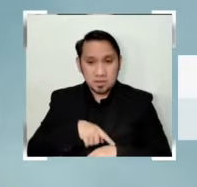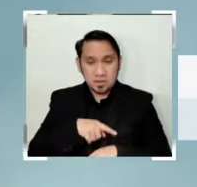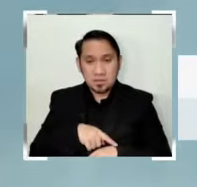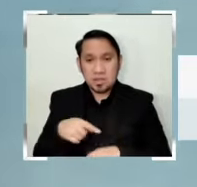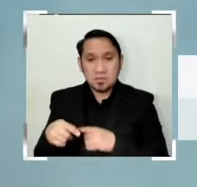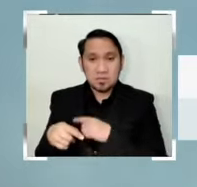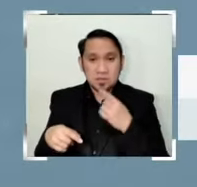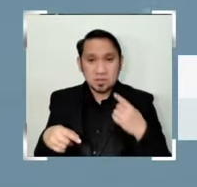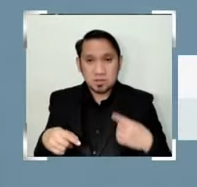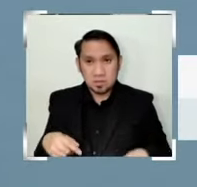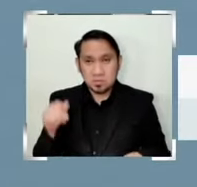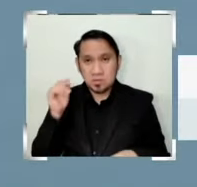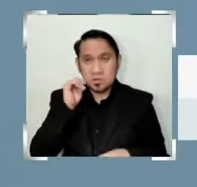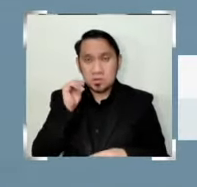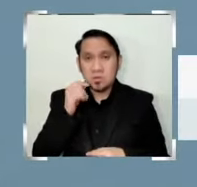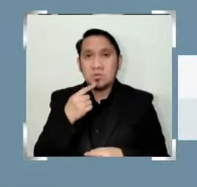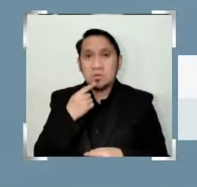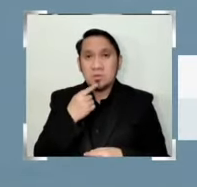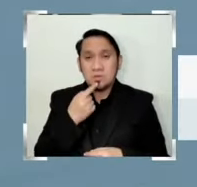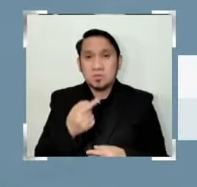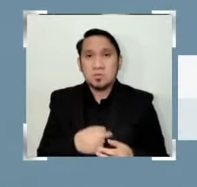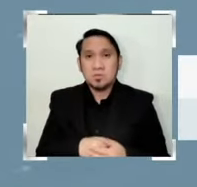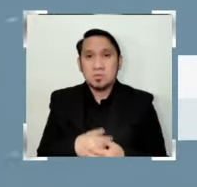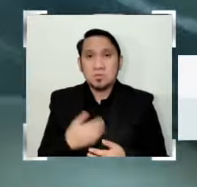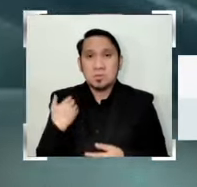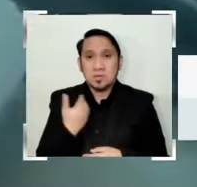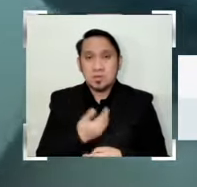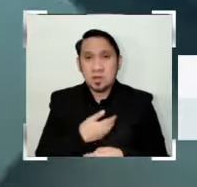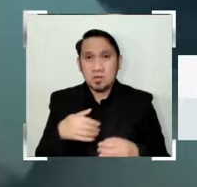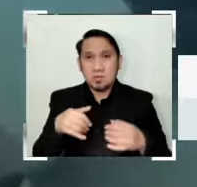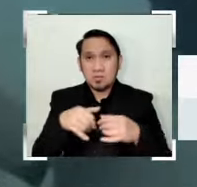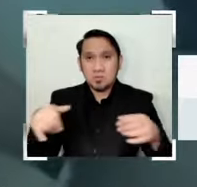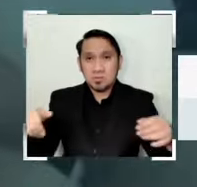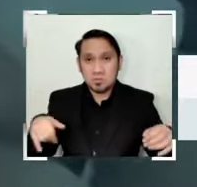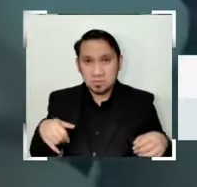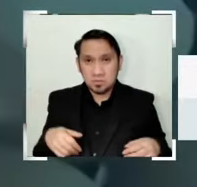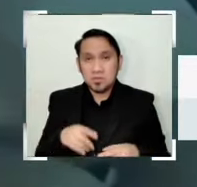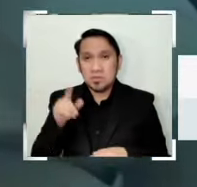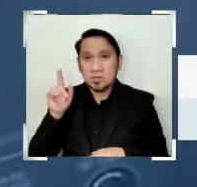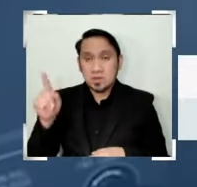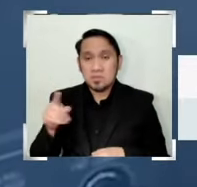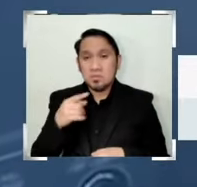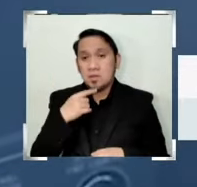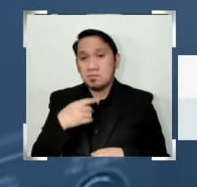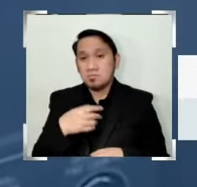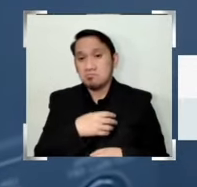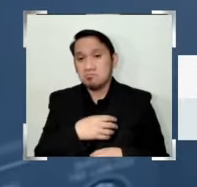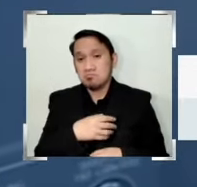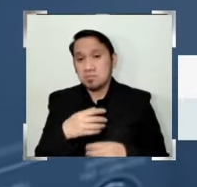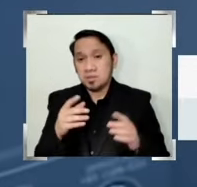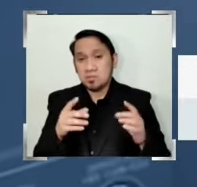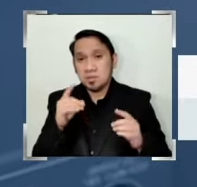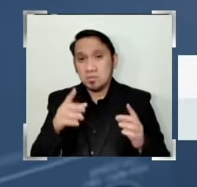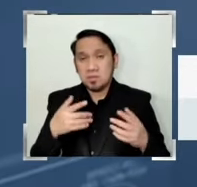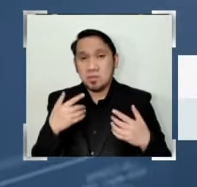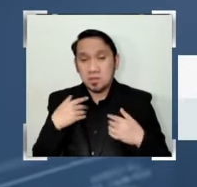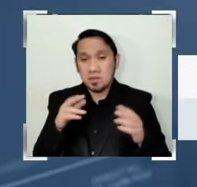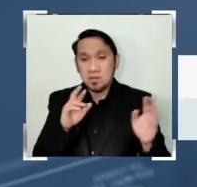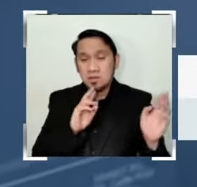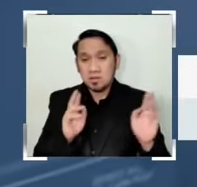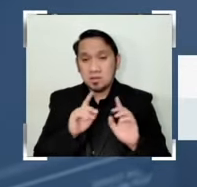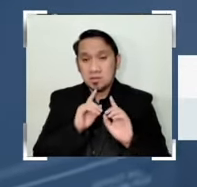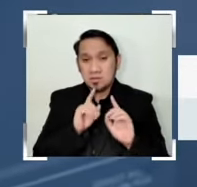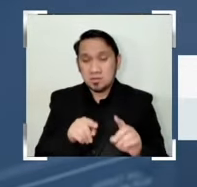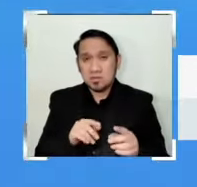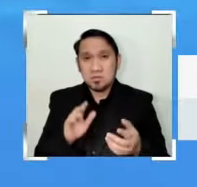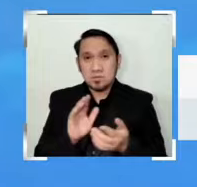Flight ng PCG sa loob ng ating exclusive economic zone. Handa naman ang mga piloto sa kanilang isasagot na nakasulat sa isang papel na